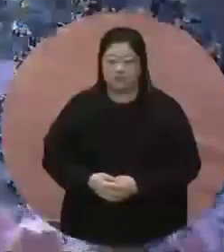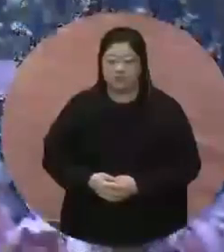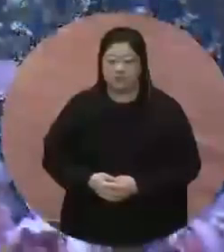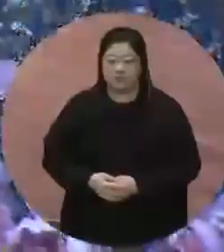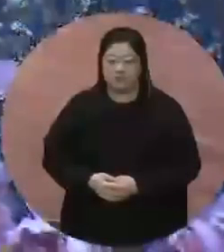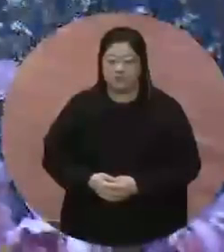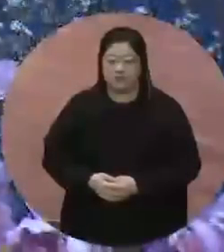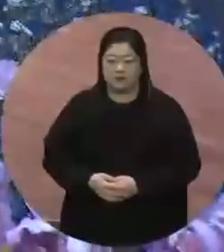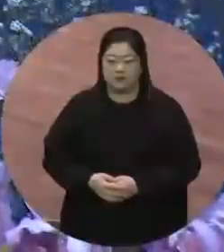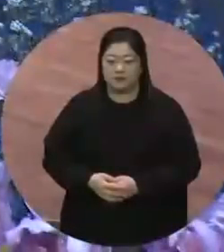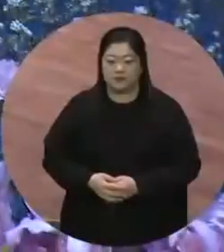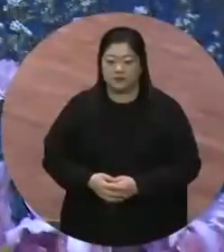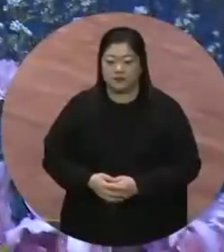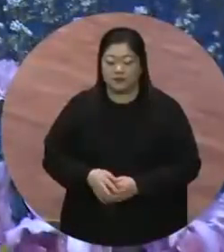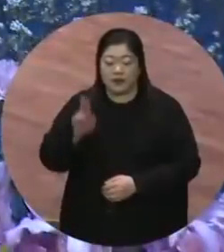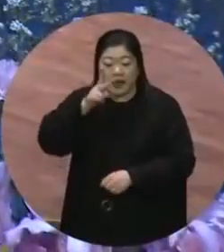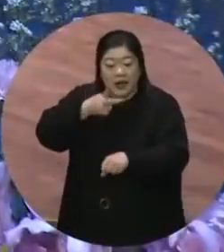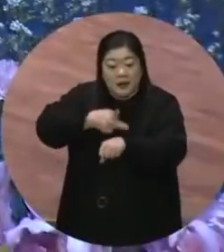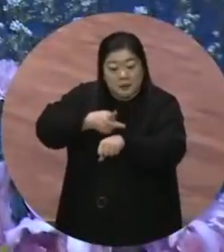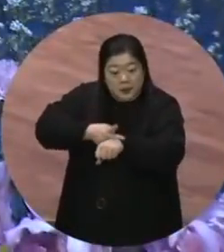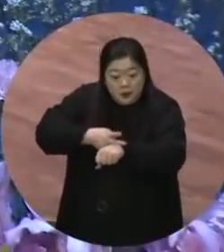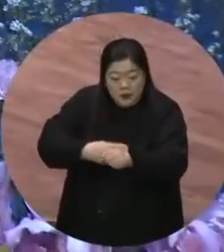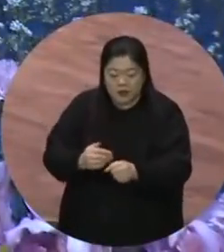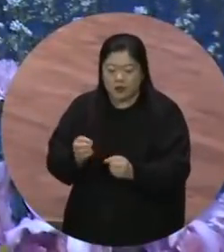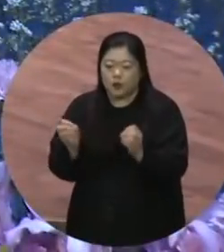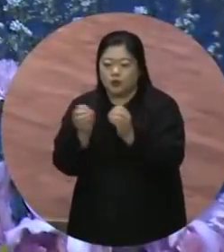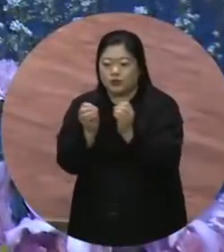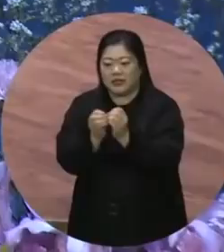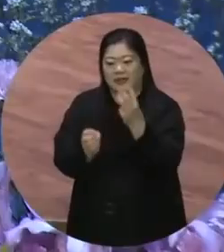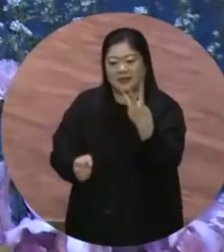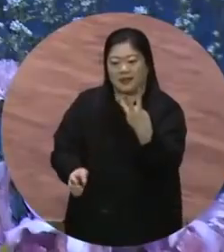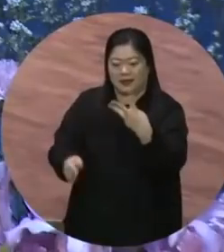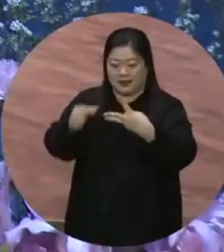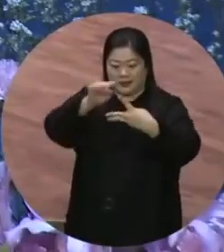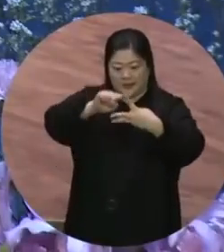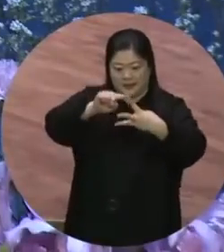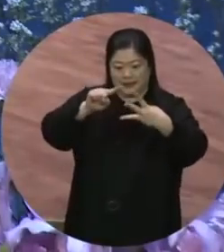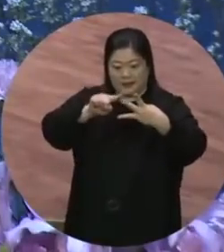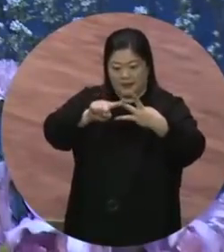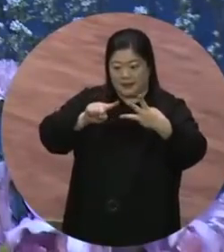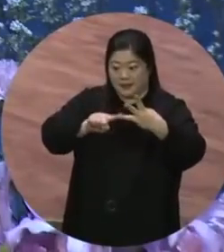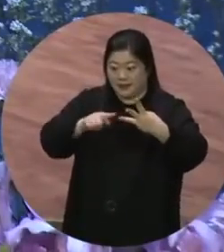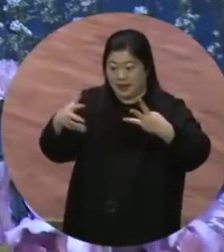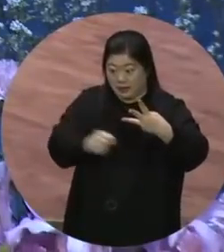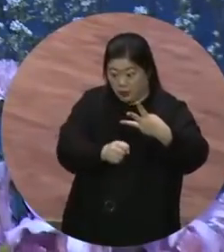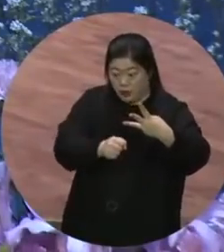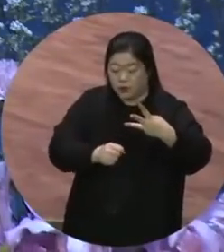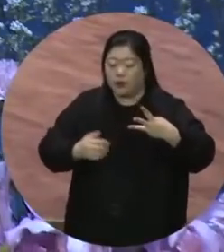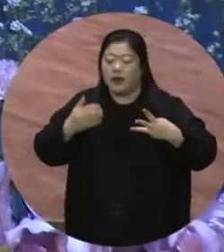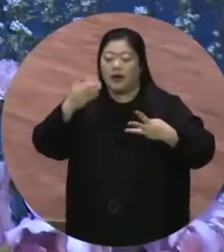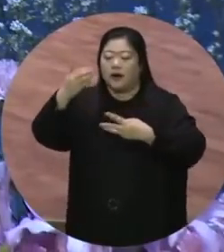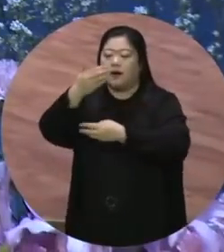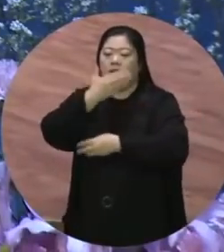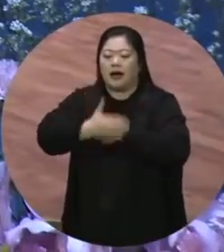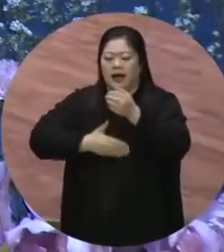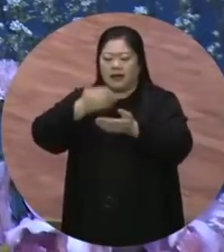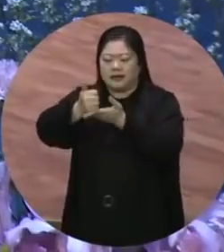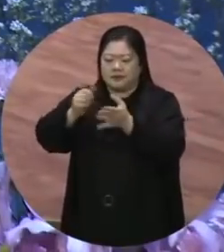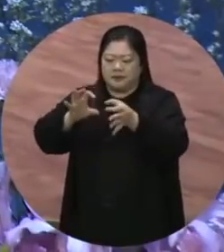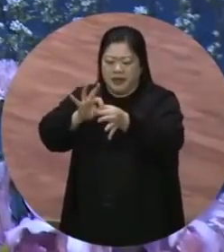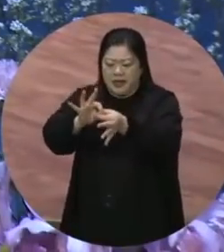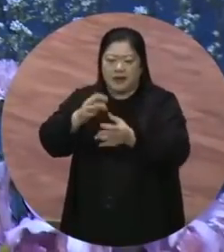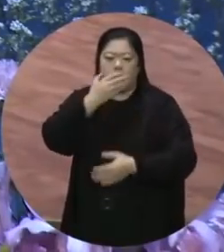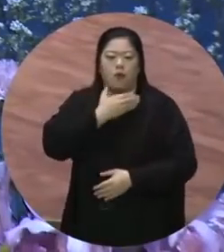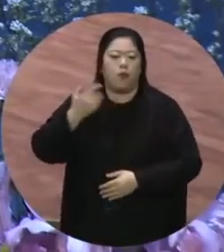바울은 이 세 구절을 통해서 하나님의 복음의 핵심에 대해서